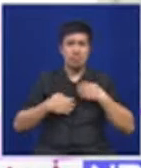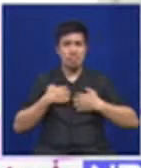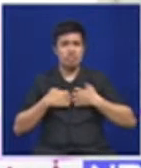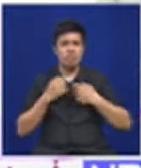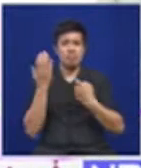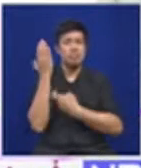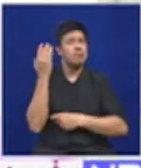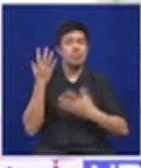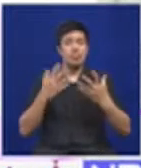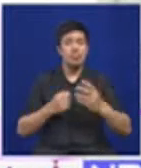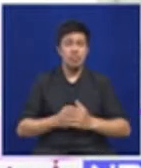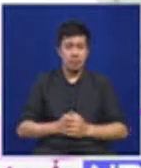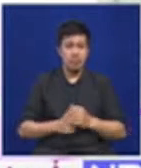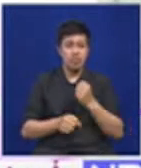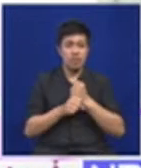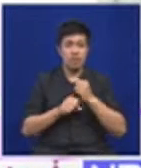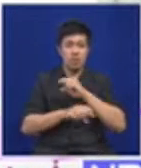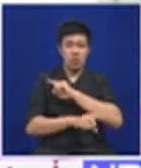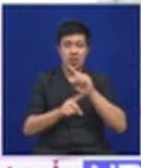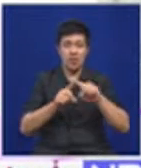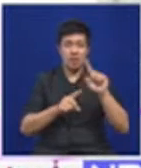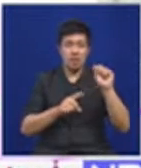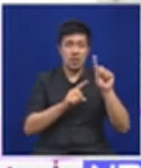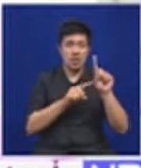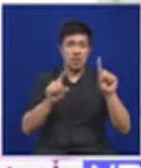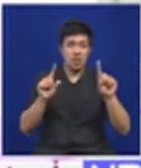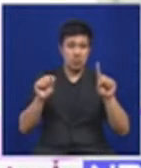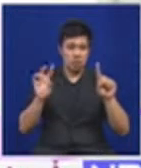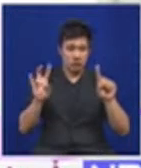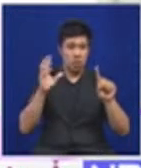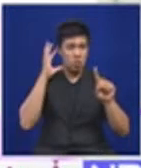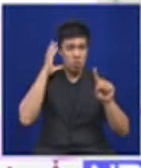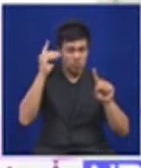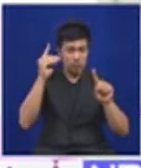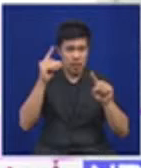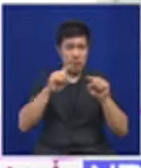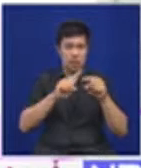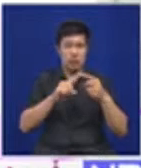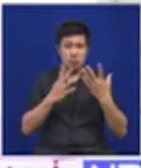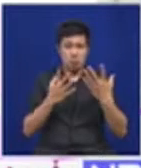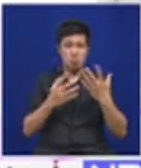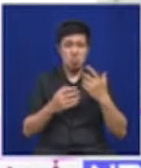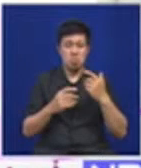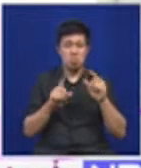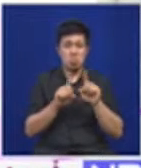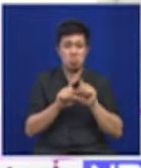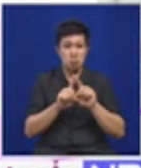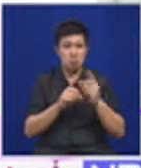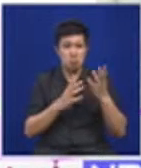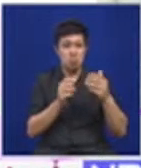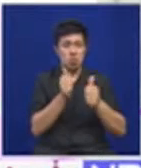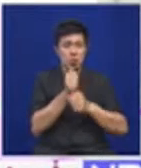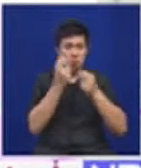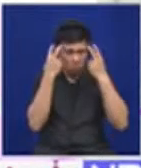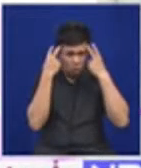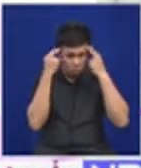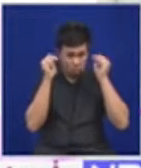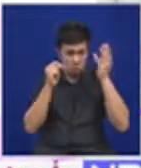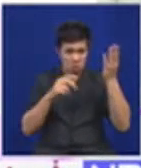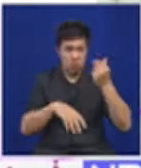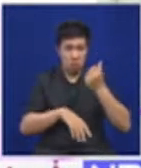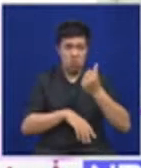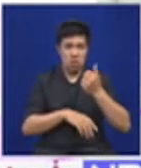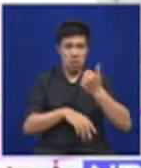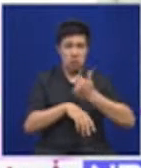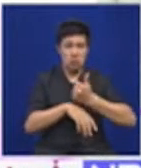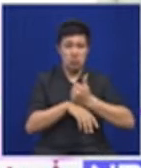ะฮะดังนั้นในการจัดงาน21-27ที่จะเกิดขึ้นในวันพรุ่งนี้เนี่ยเราได้รับความกรุณาจากท่านรองนายกรัฐมนตรีท่านดร.วิ